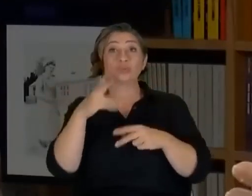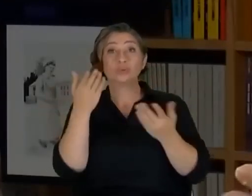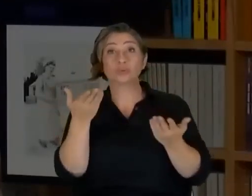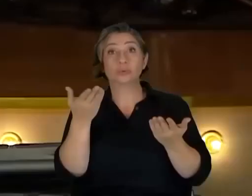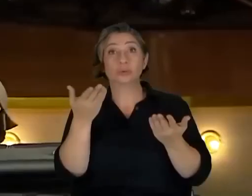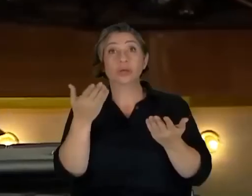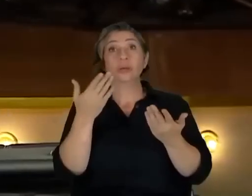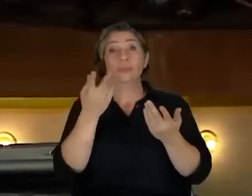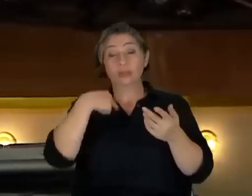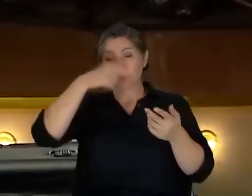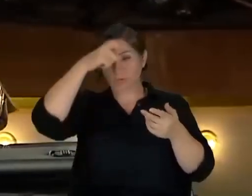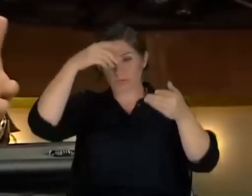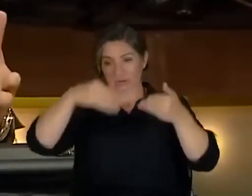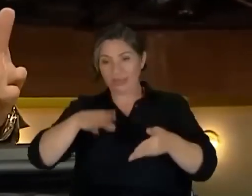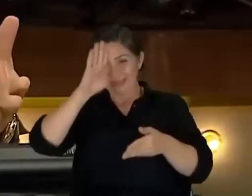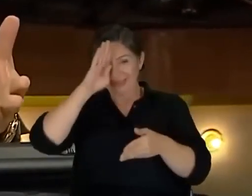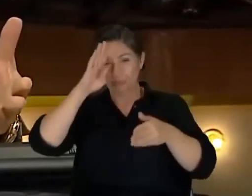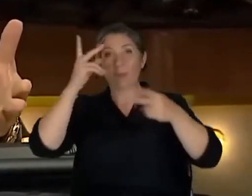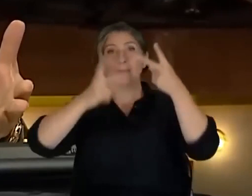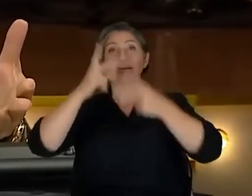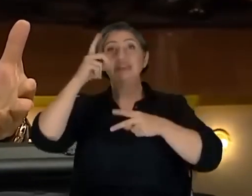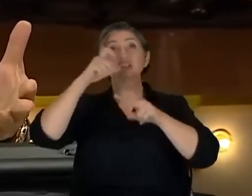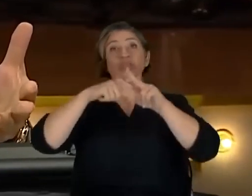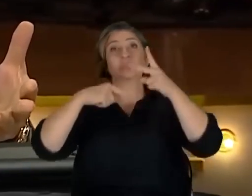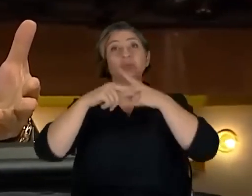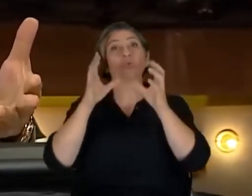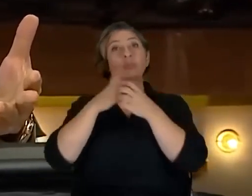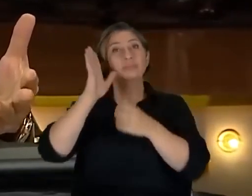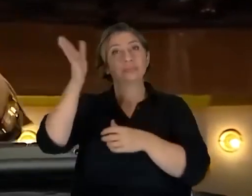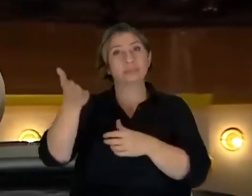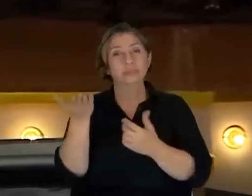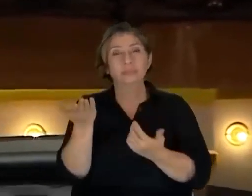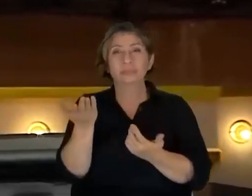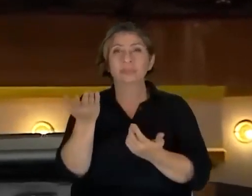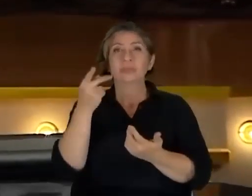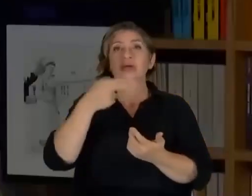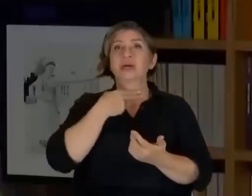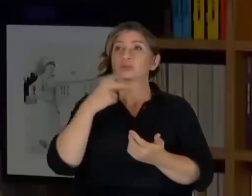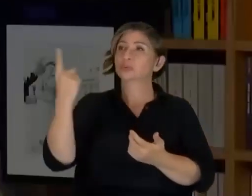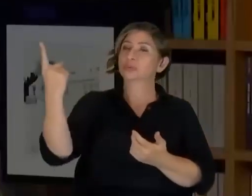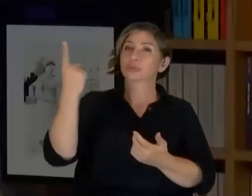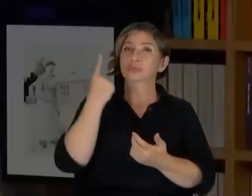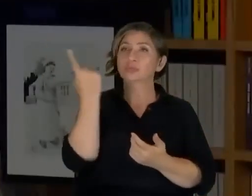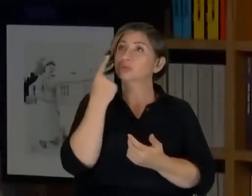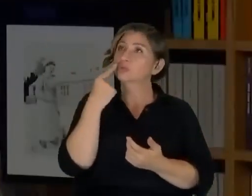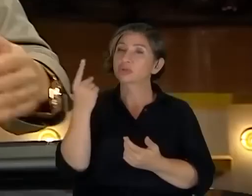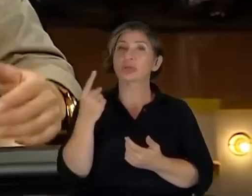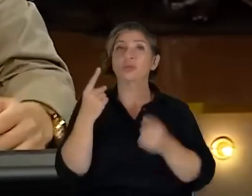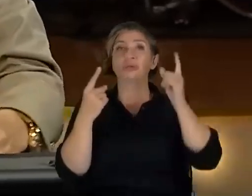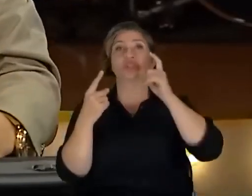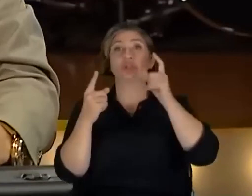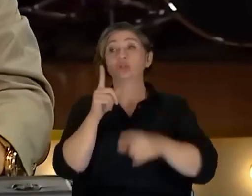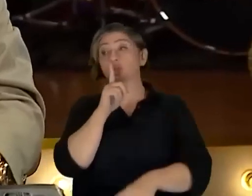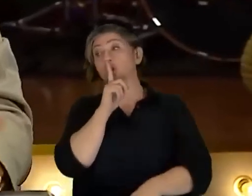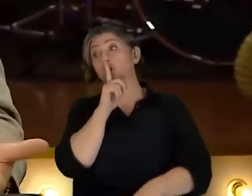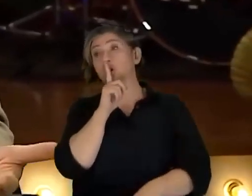aynen. Bir de bizim memleketteki İstanbul'da bazı caz kulüplere gittim. Hı-hı. Yani bir garson geliyor işte bir şey söyleyeceğiz falan. Oradan bir